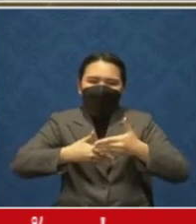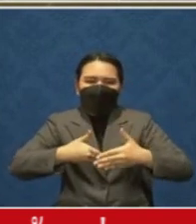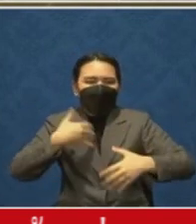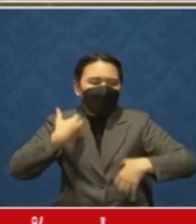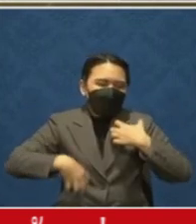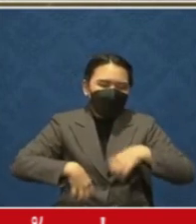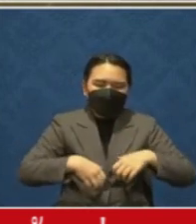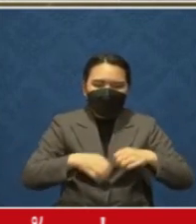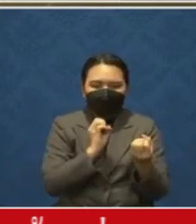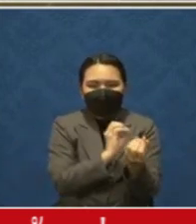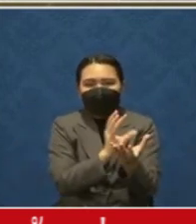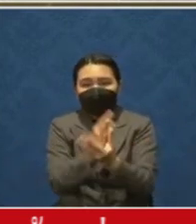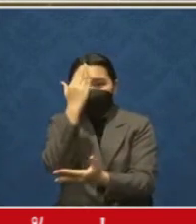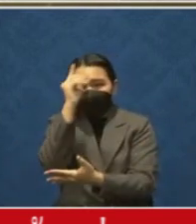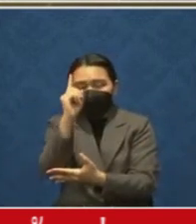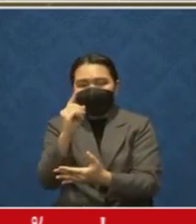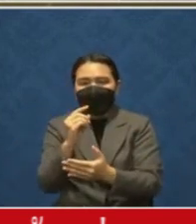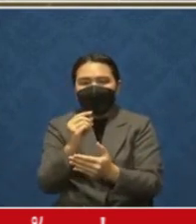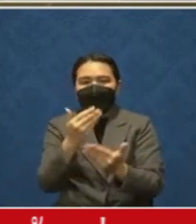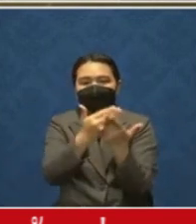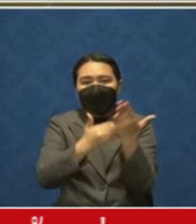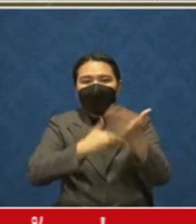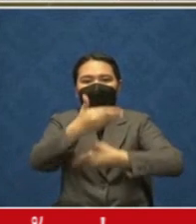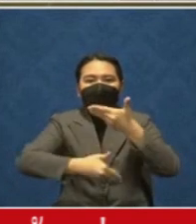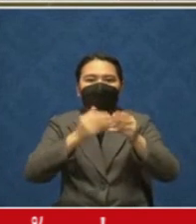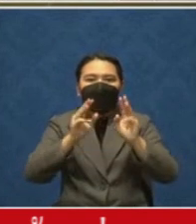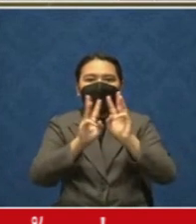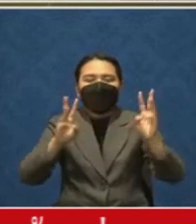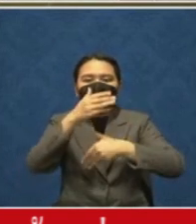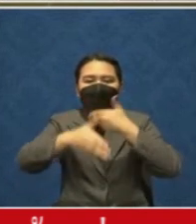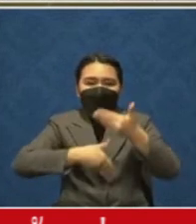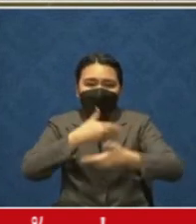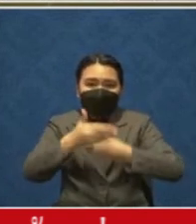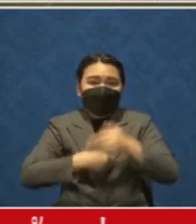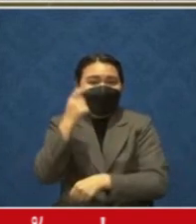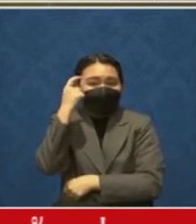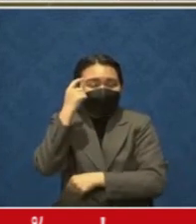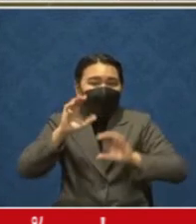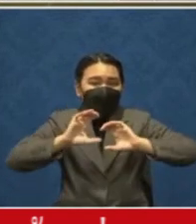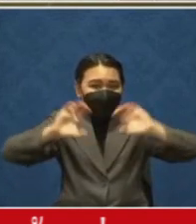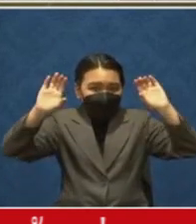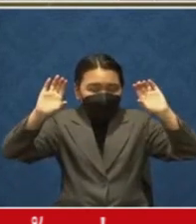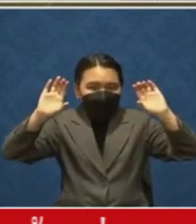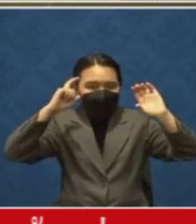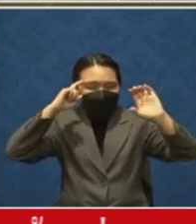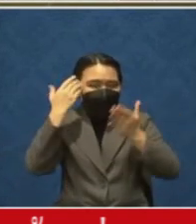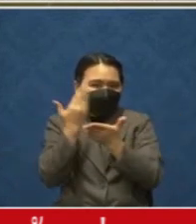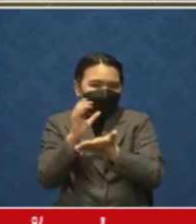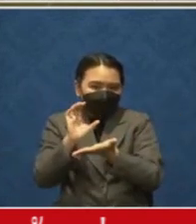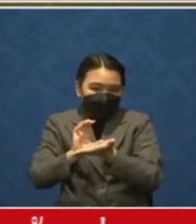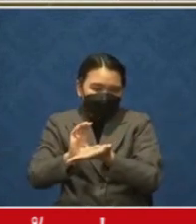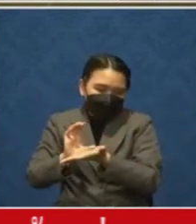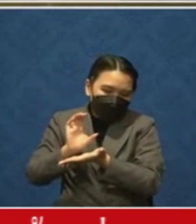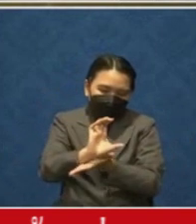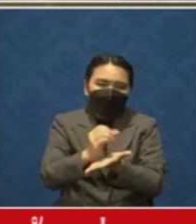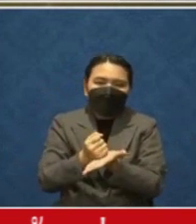านทั่วเมืองเพราะว่าท่านมาออกหวยดิจิตอลรัฐบาลควรที่จะนำเงินงบประมาณมาช่วยเหลือประชาชนก่